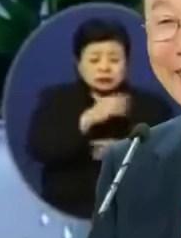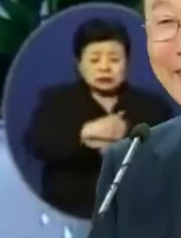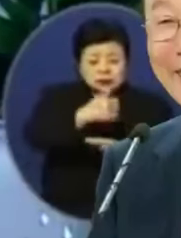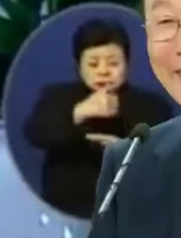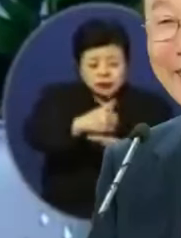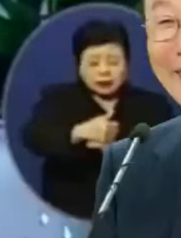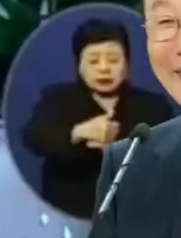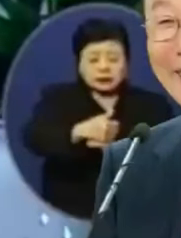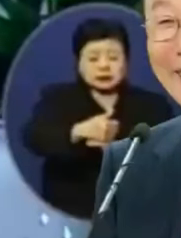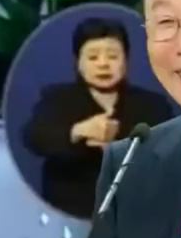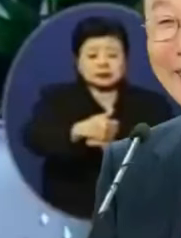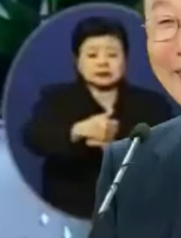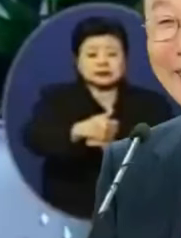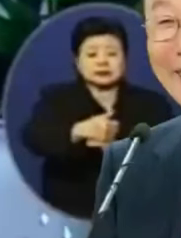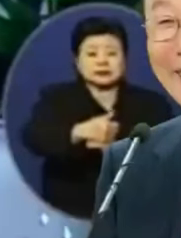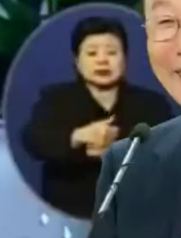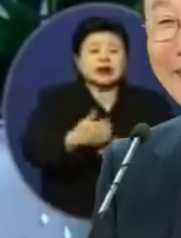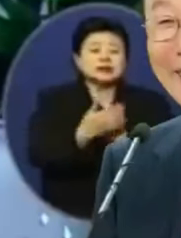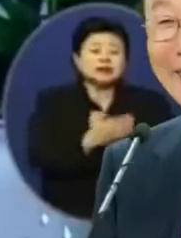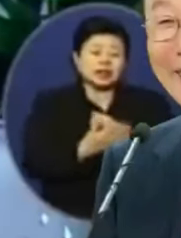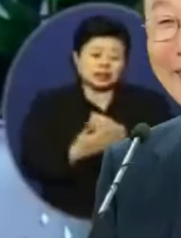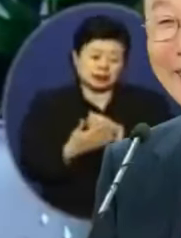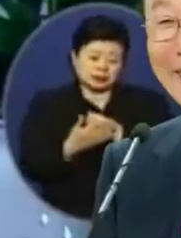그리스도의 은혜로